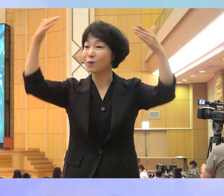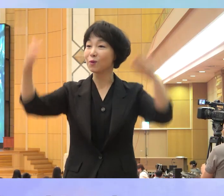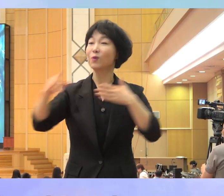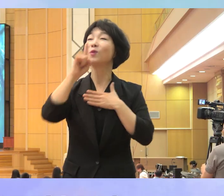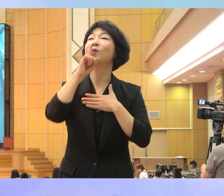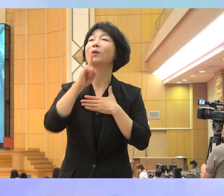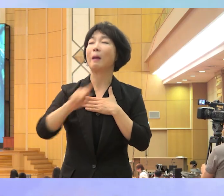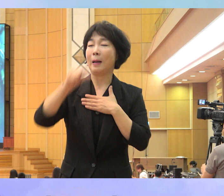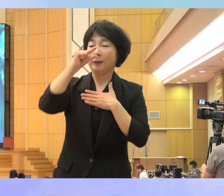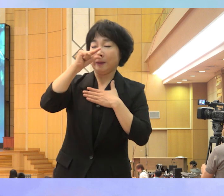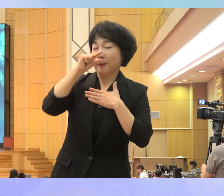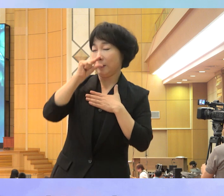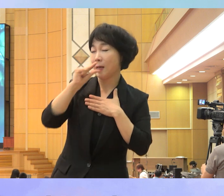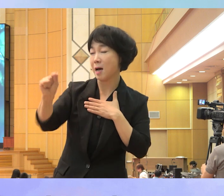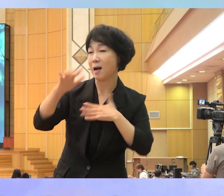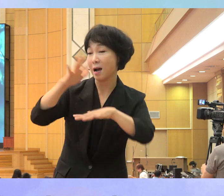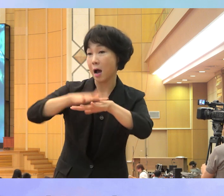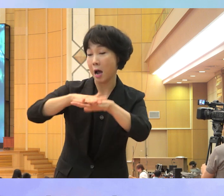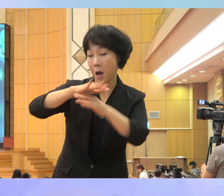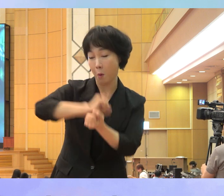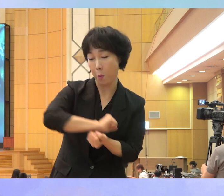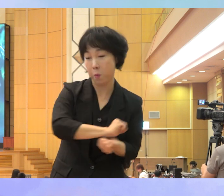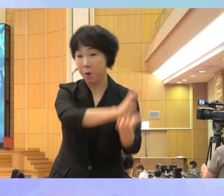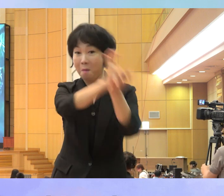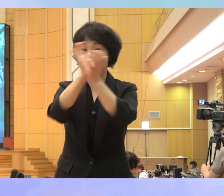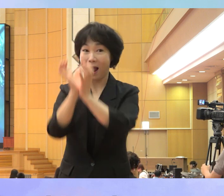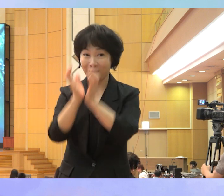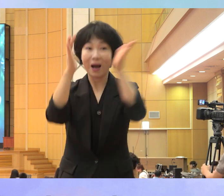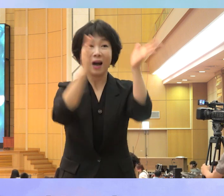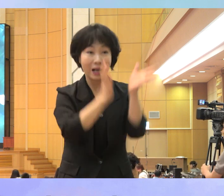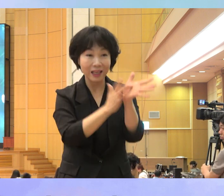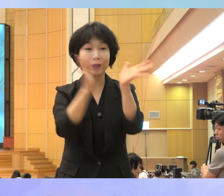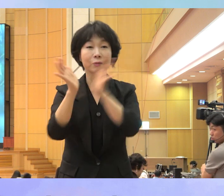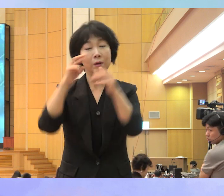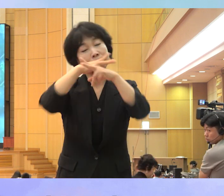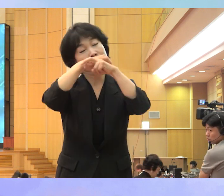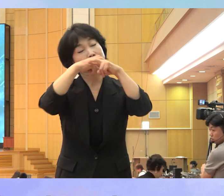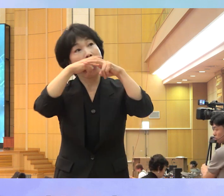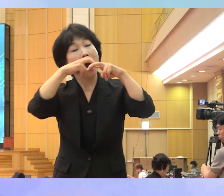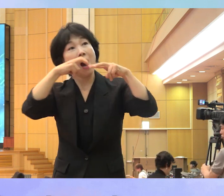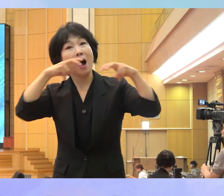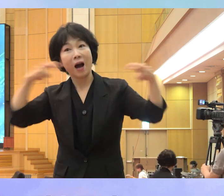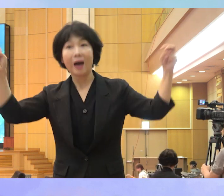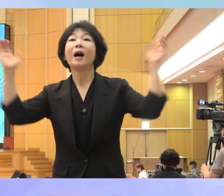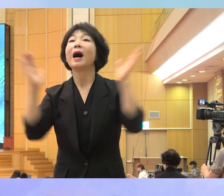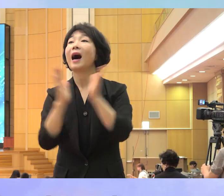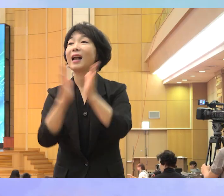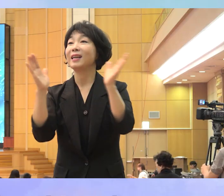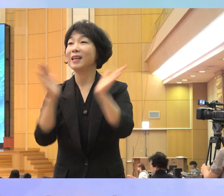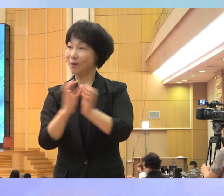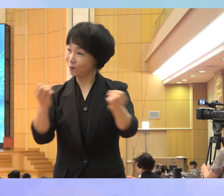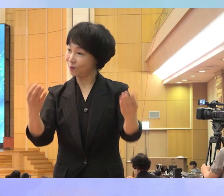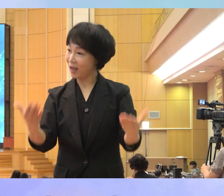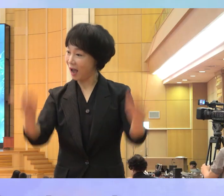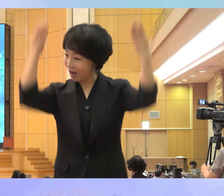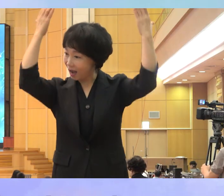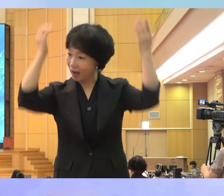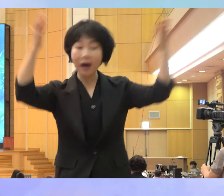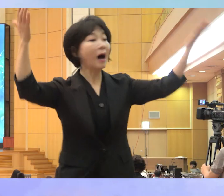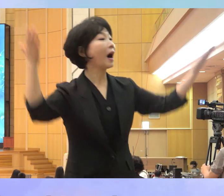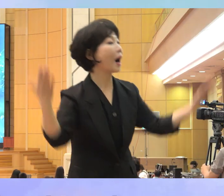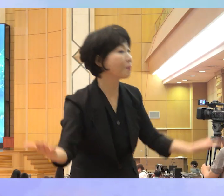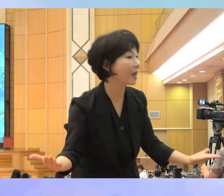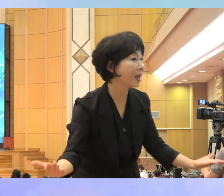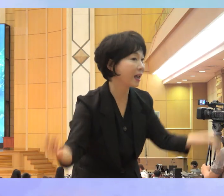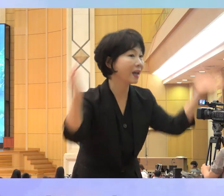서북풍아 불어라. 다시마테 백합화 예수 향기 날리니 할렐루야